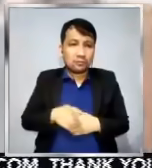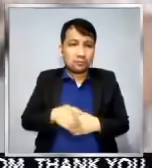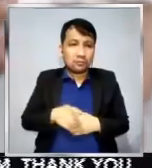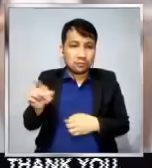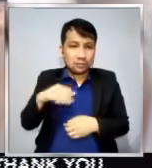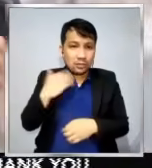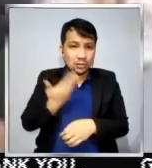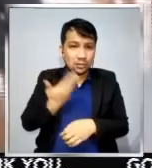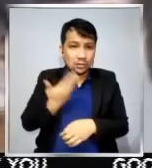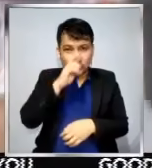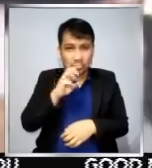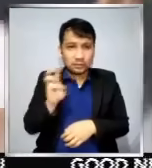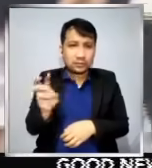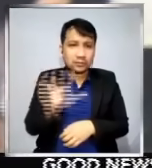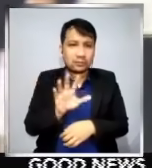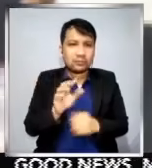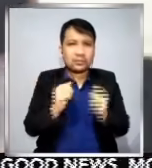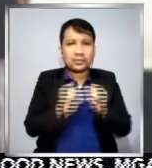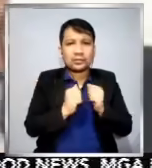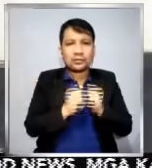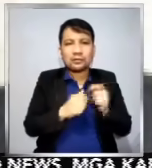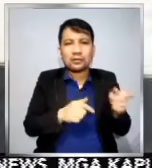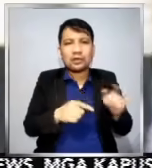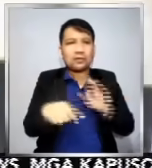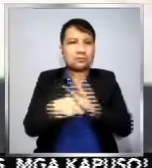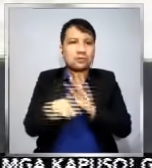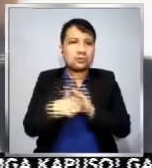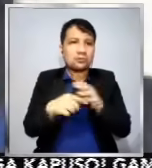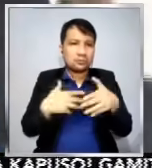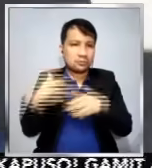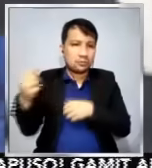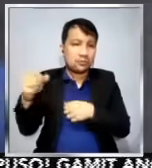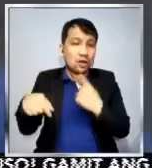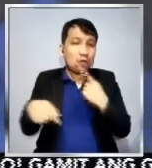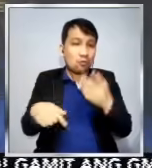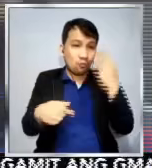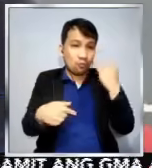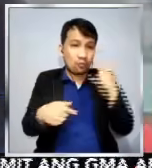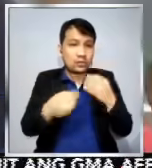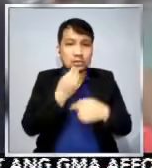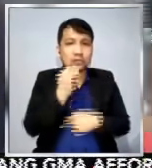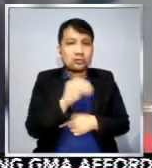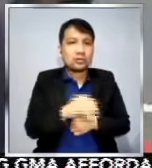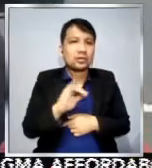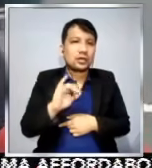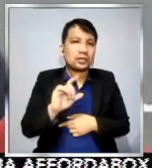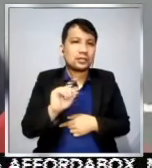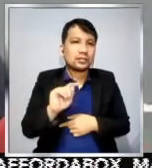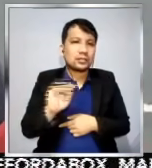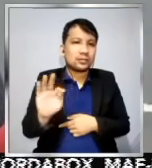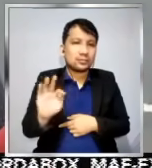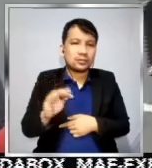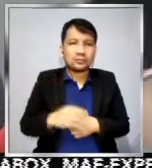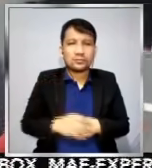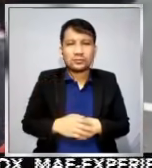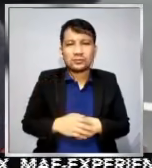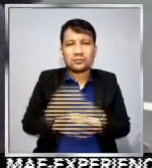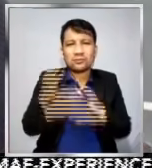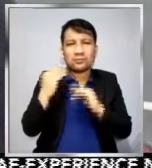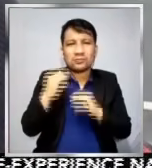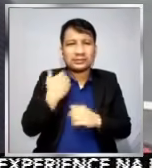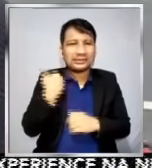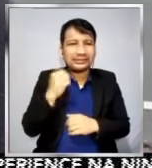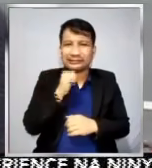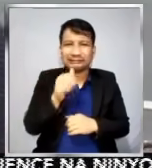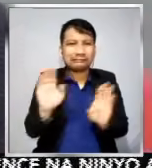na kasakasama niya, bawal na munang lumabas alinsunod sa kautusan ng IATF. Sana nga hindi sarado ito eh. Bakit?